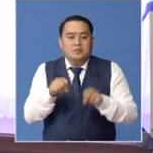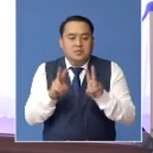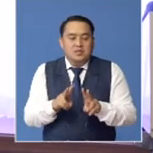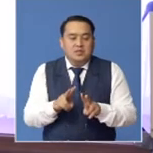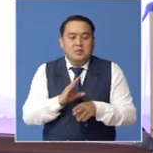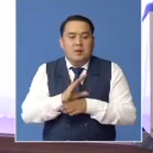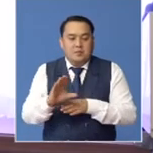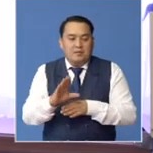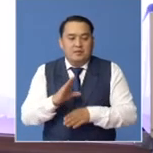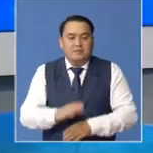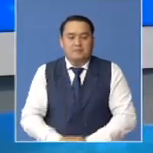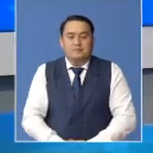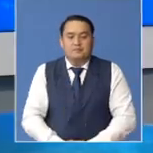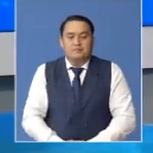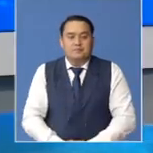16 специальностям.